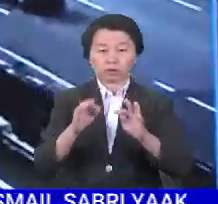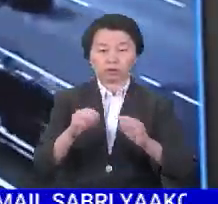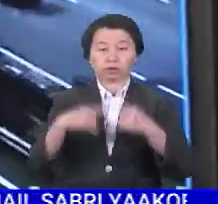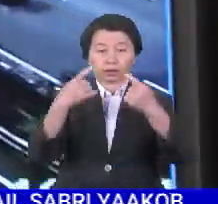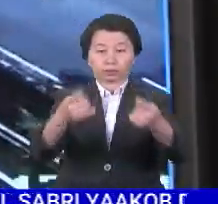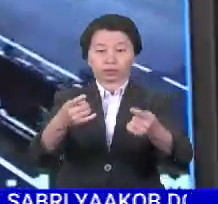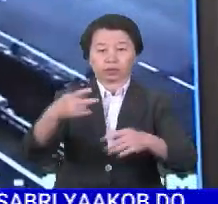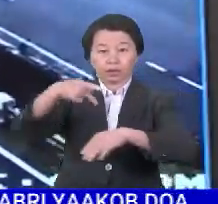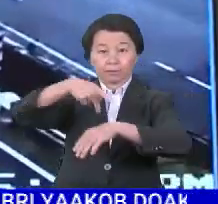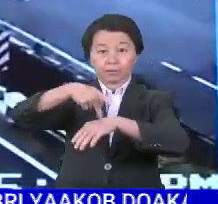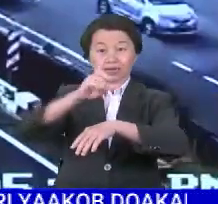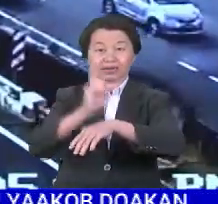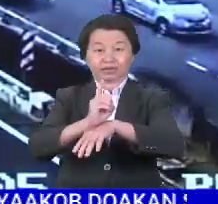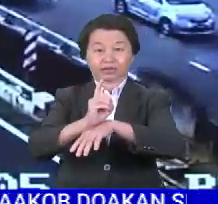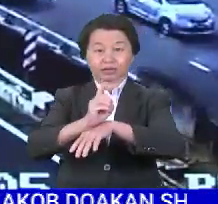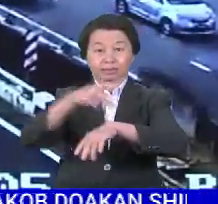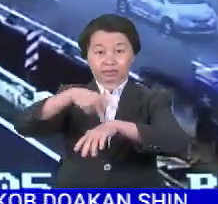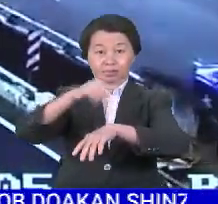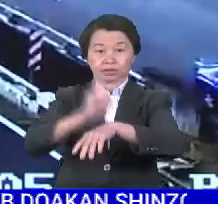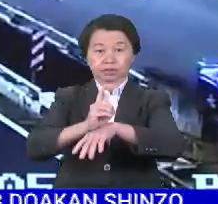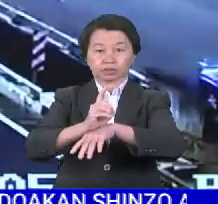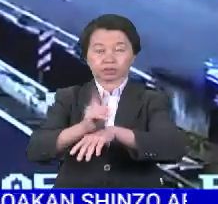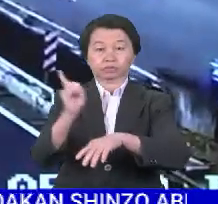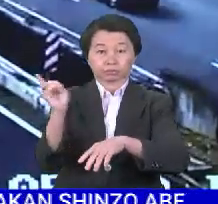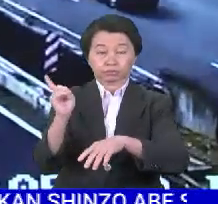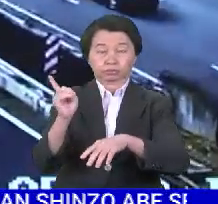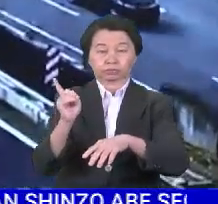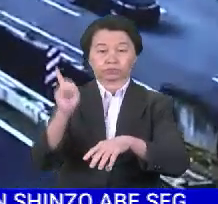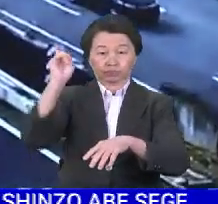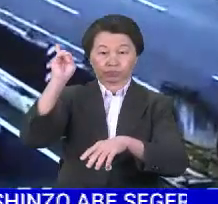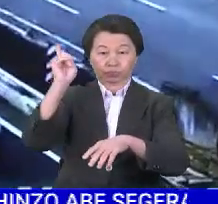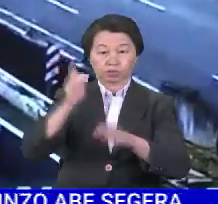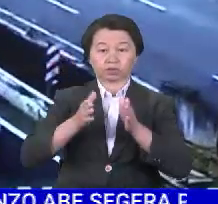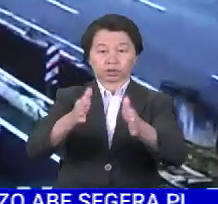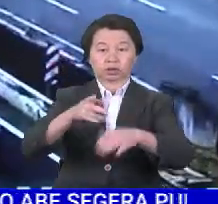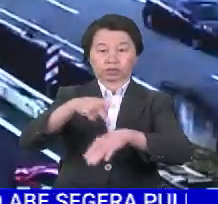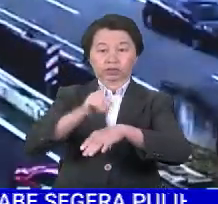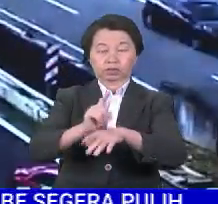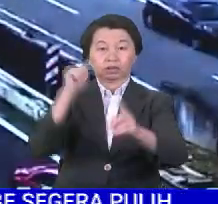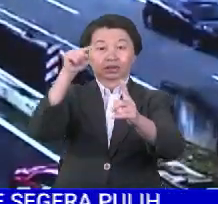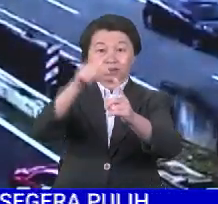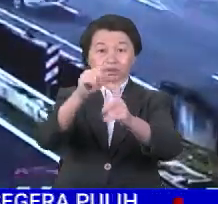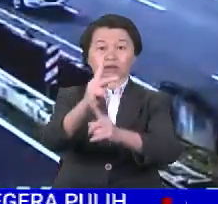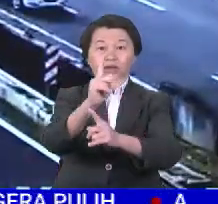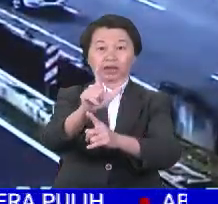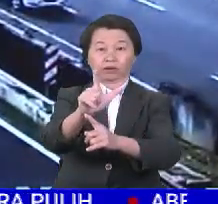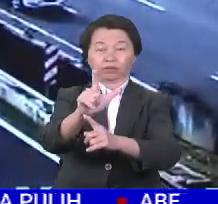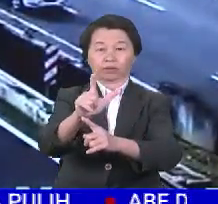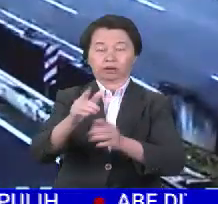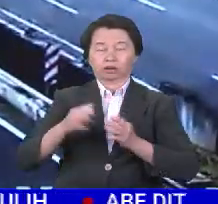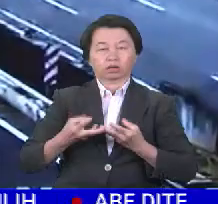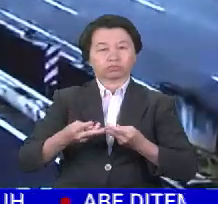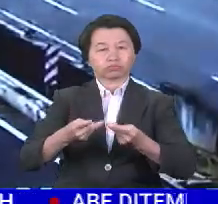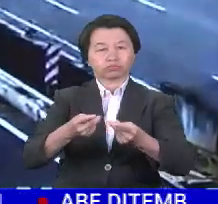pergi ke arah Port Dickson, ini merupakan laluan ke arah Kuala Lumpur, kadang trafik